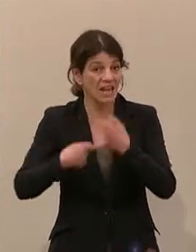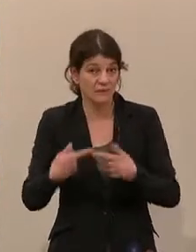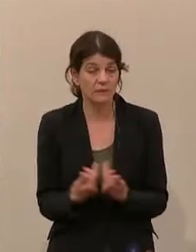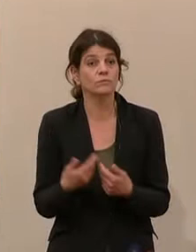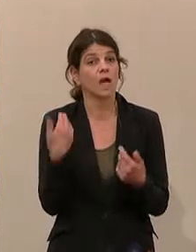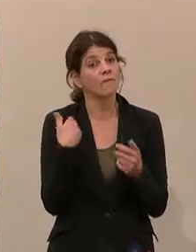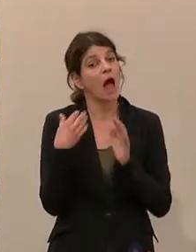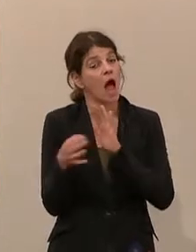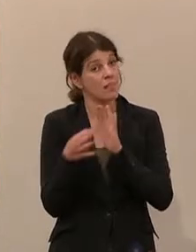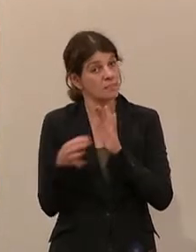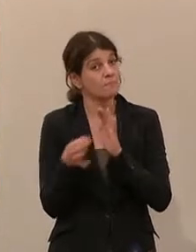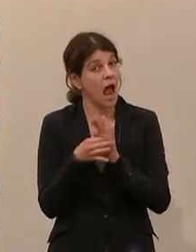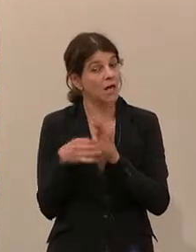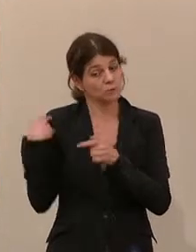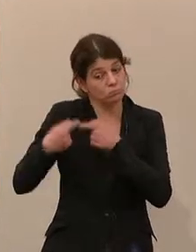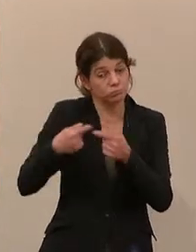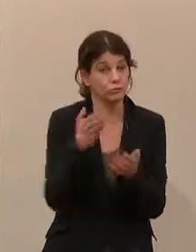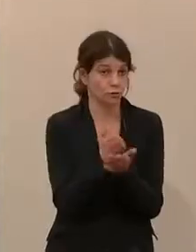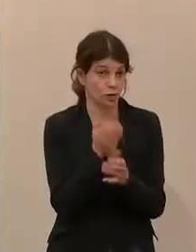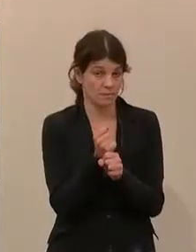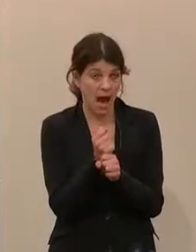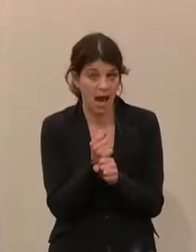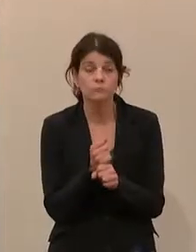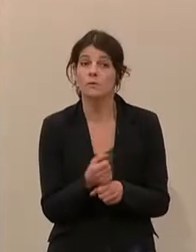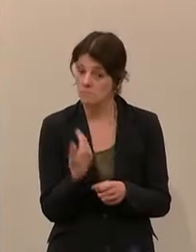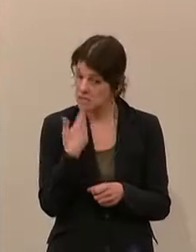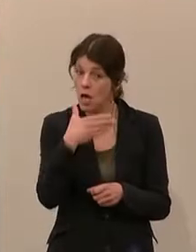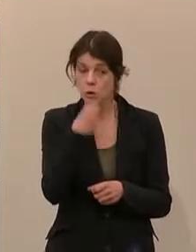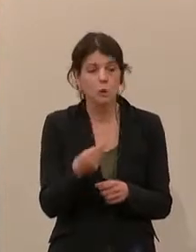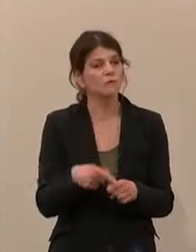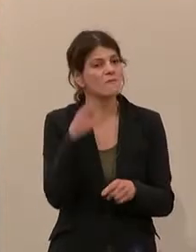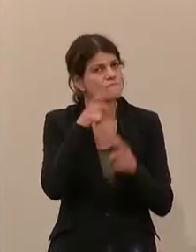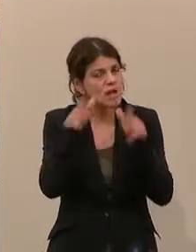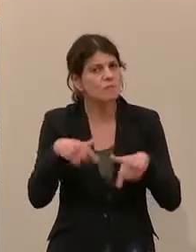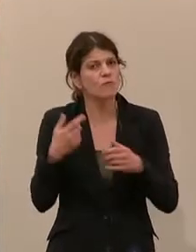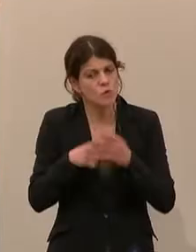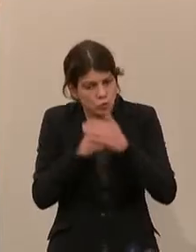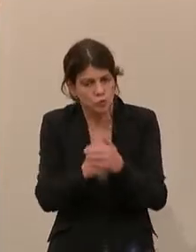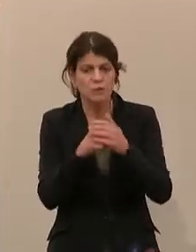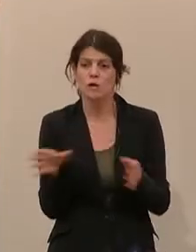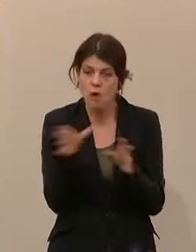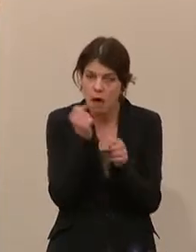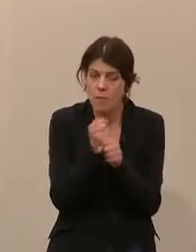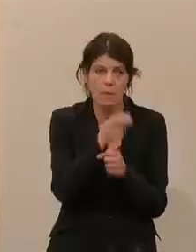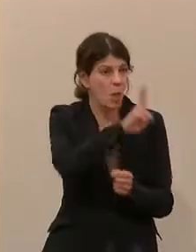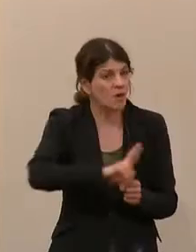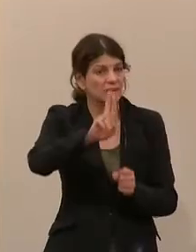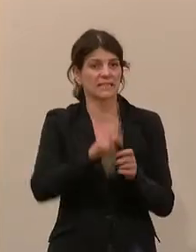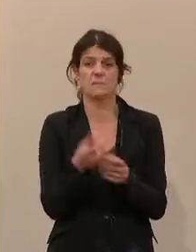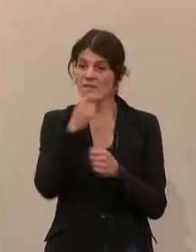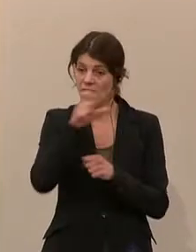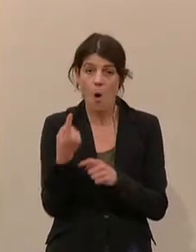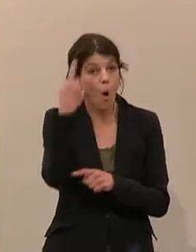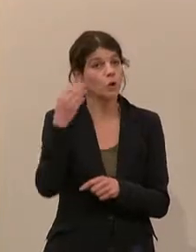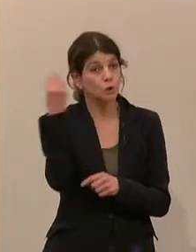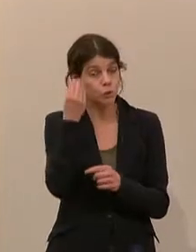ein Maßnahmenset über die letzten Jahre entwickelt, das sich sehr bewährt hat, das Unternehmen unterstützt, die Kooperation mit Universitäten, mit